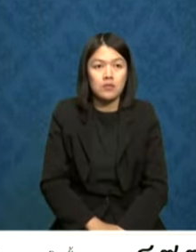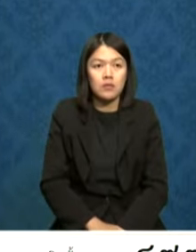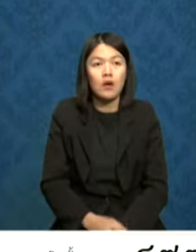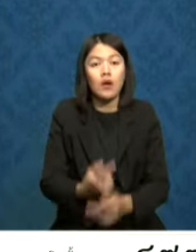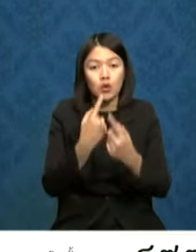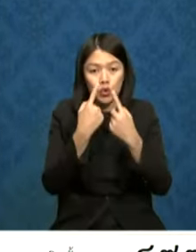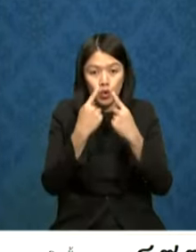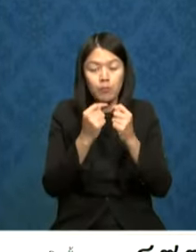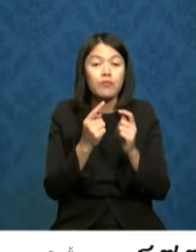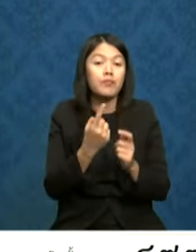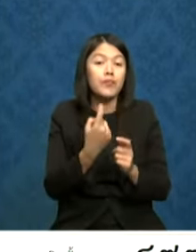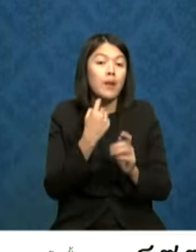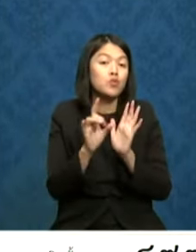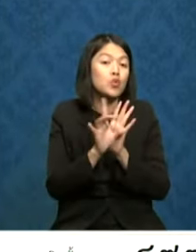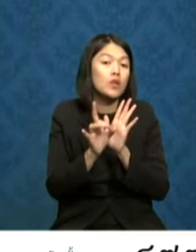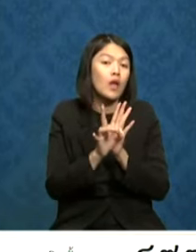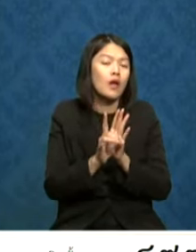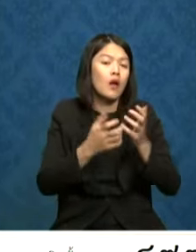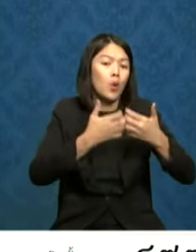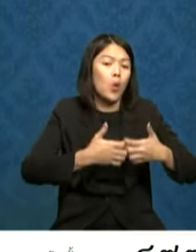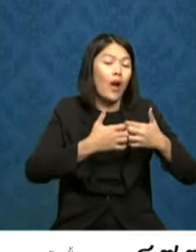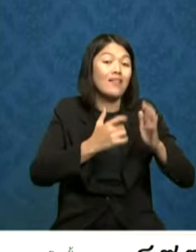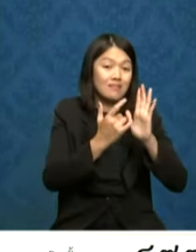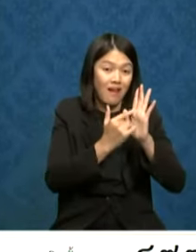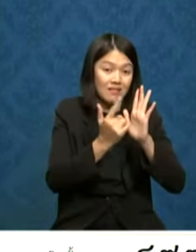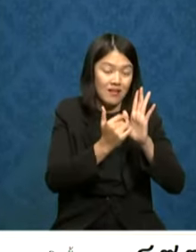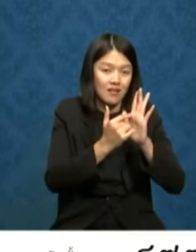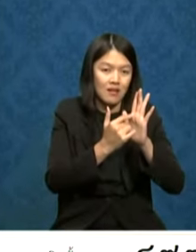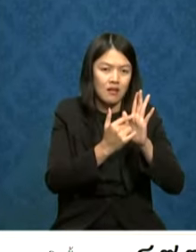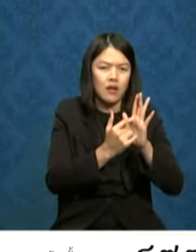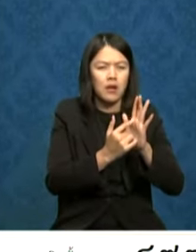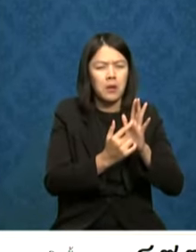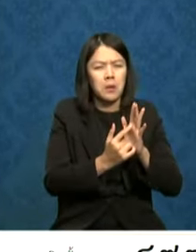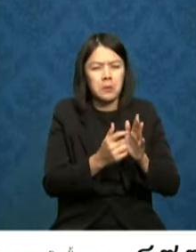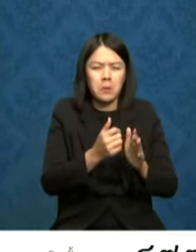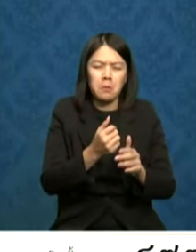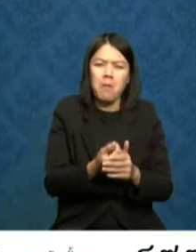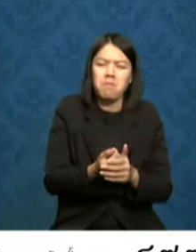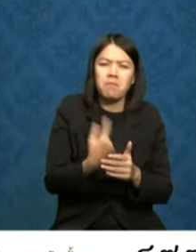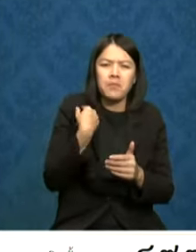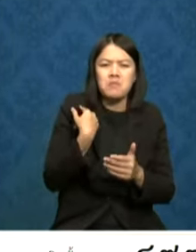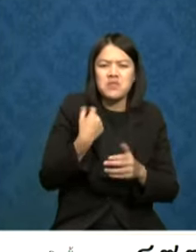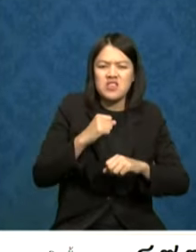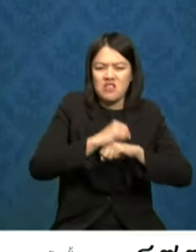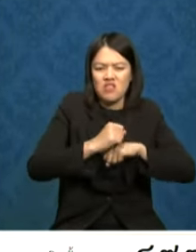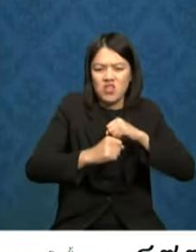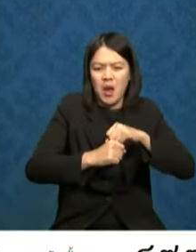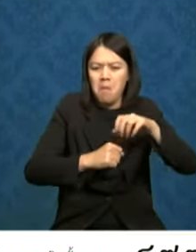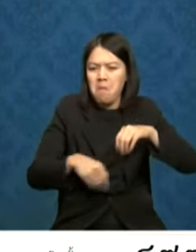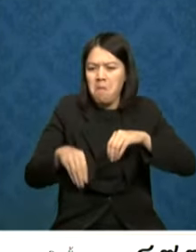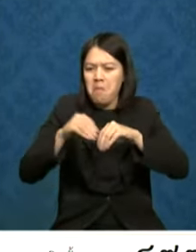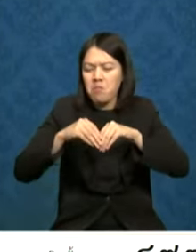ก็คำถามสุดท้ายนะครับที่ถามเรื่องโรงงานผลิตยานะครับเรื่องความคุ้มค่าหรือไม่ในการก่อสร้างส่วนขยายที่